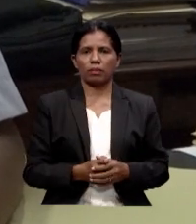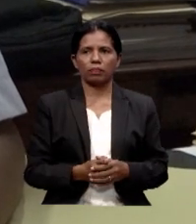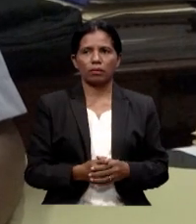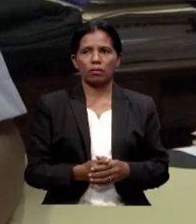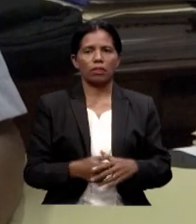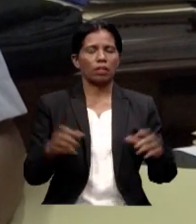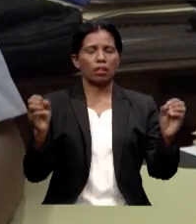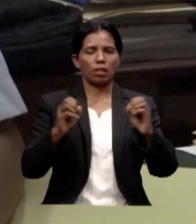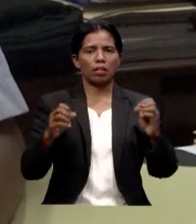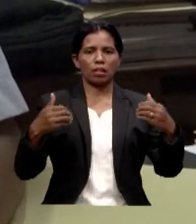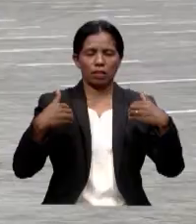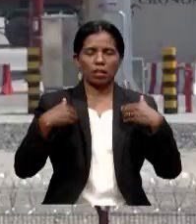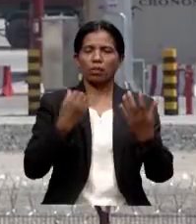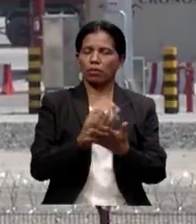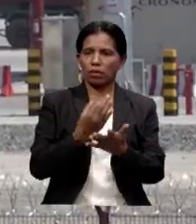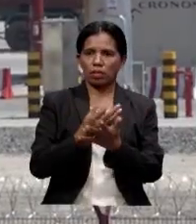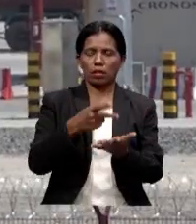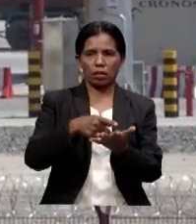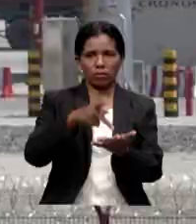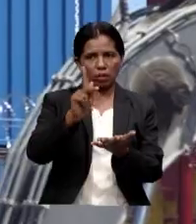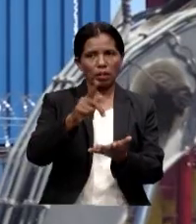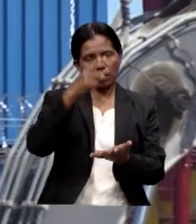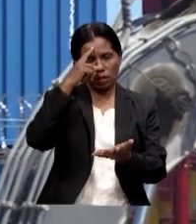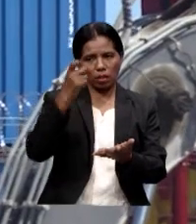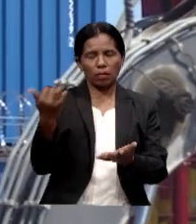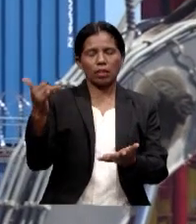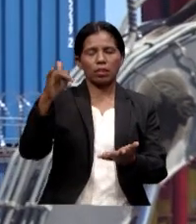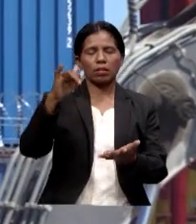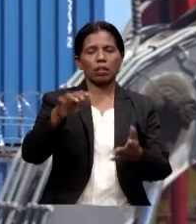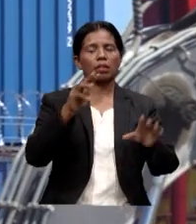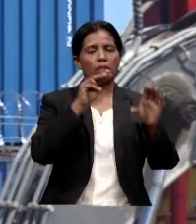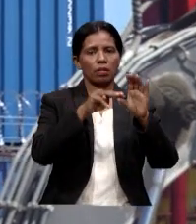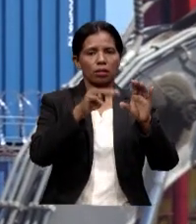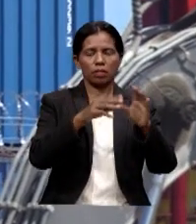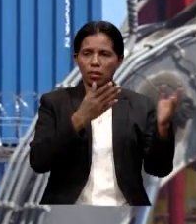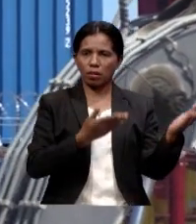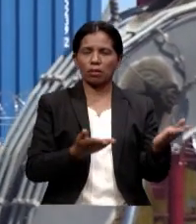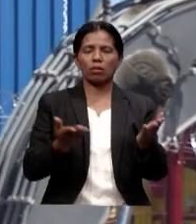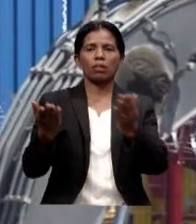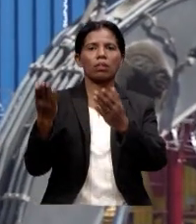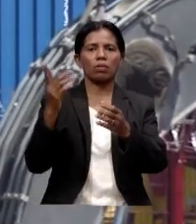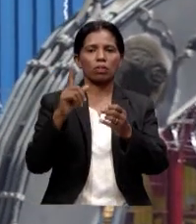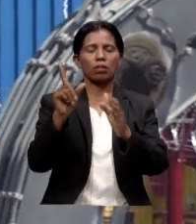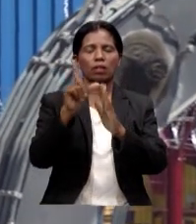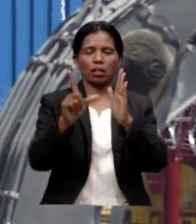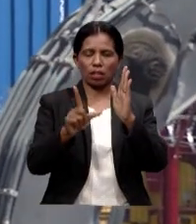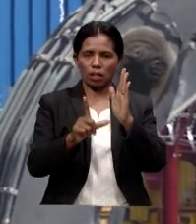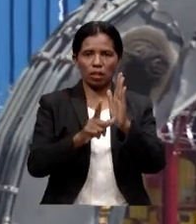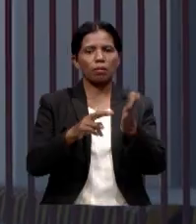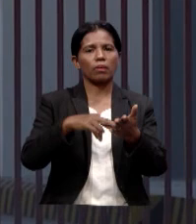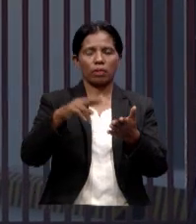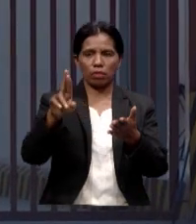la iha kapasidade at selu tamba sir ne be merkaduria sne sir order ti ona antes be leine aprova agora